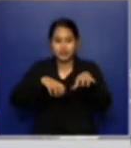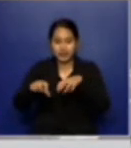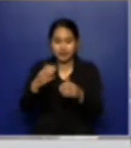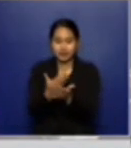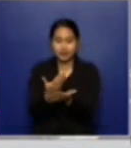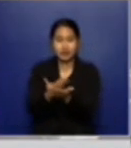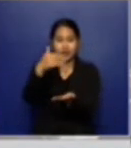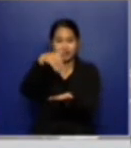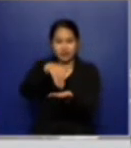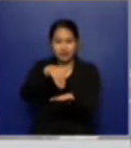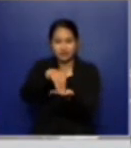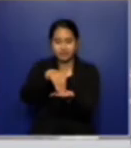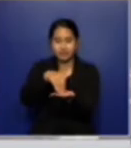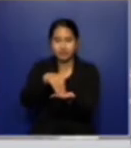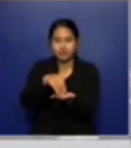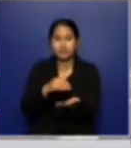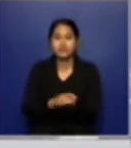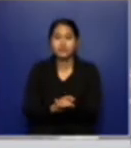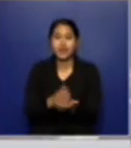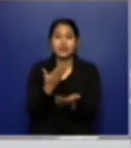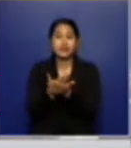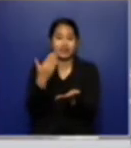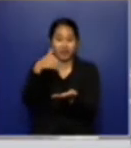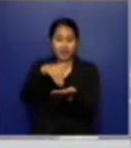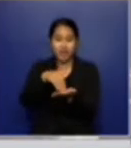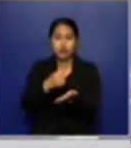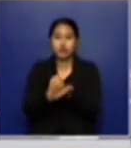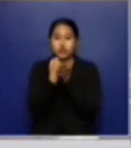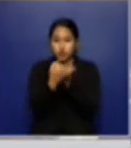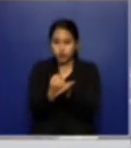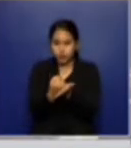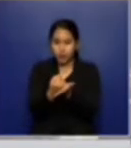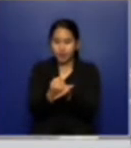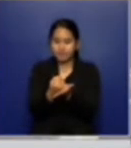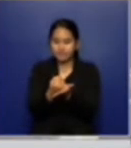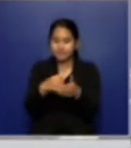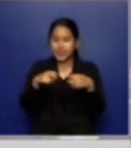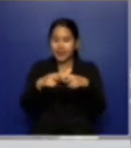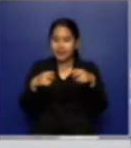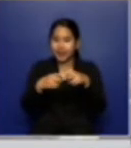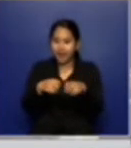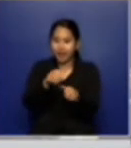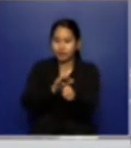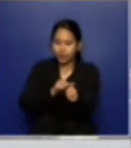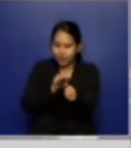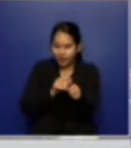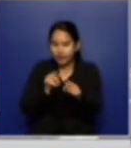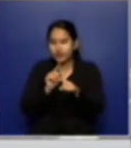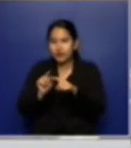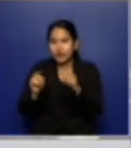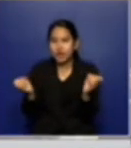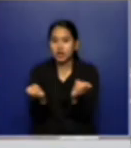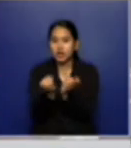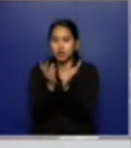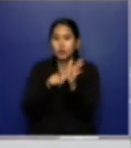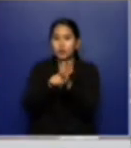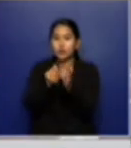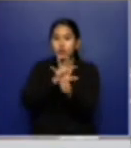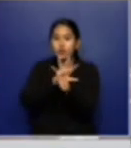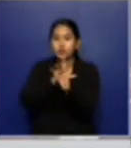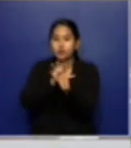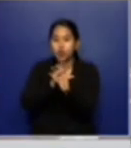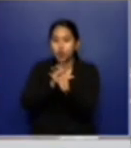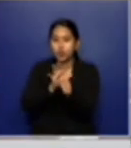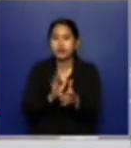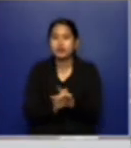ในรายการค่าใช้จ่ายในการบรรเทาแก้ไขปัญหาและเยียวยาผู้ได้รับผลกระทบจากการระบาดของโรค